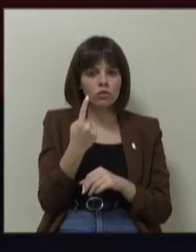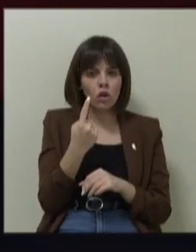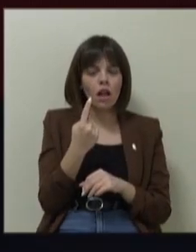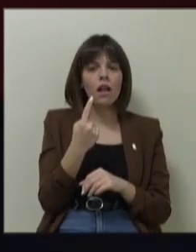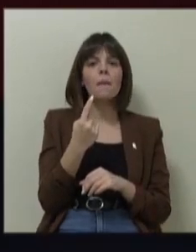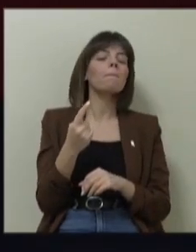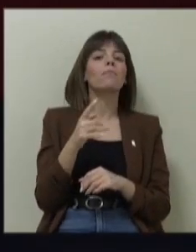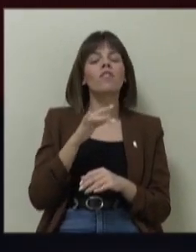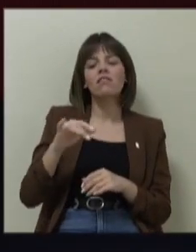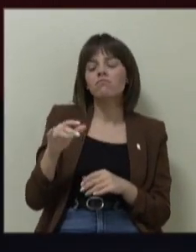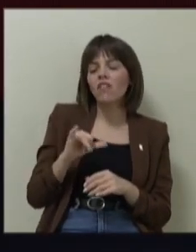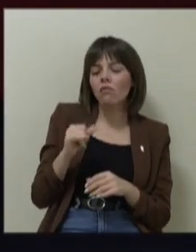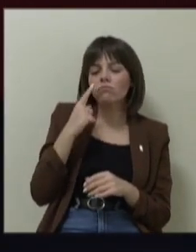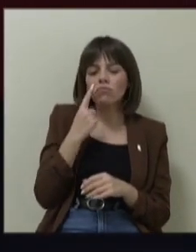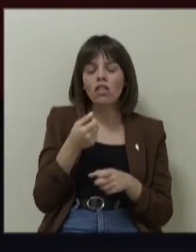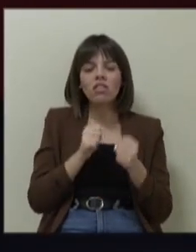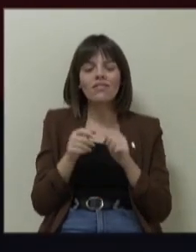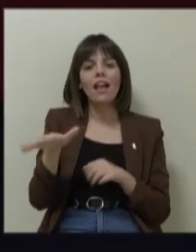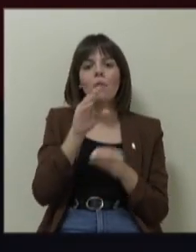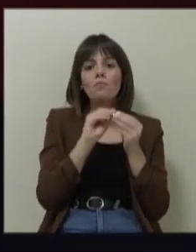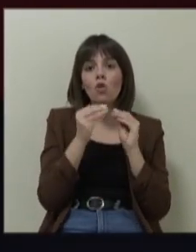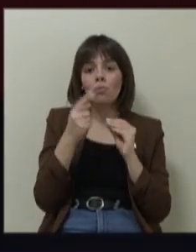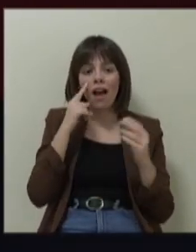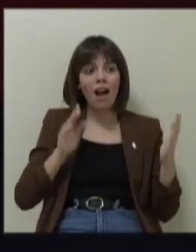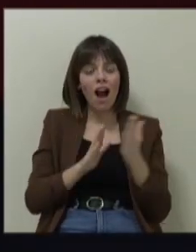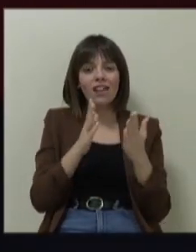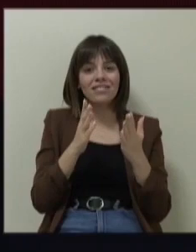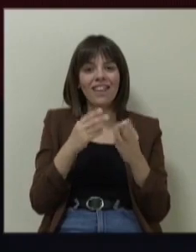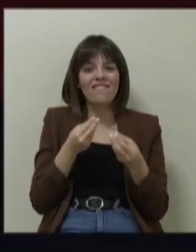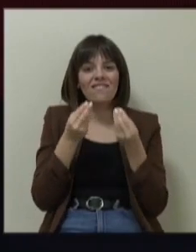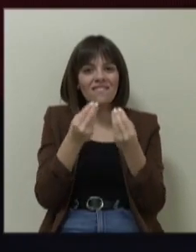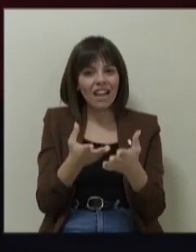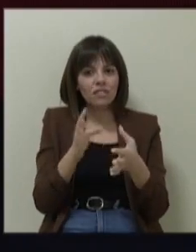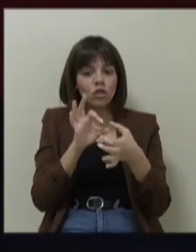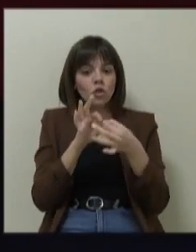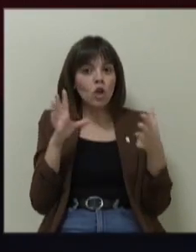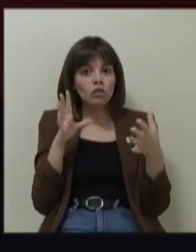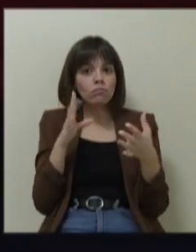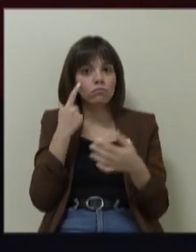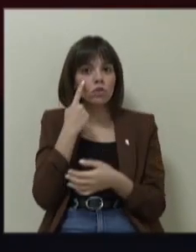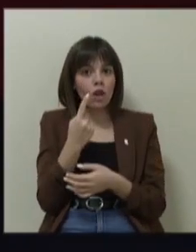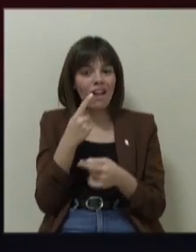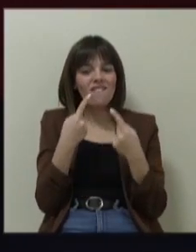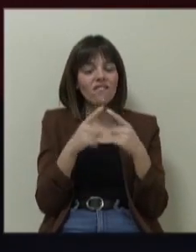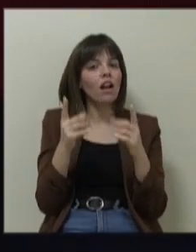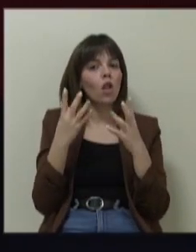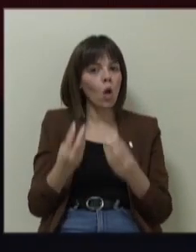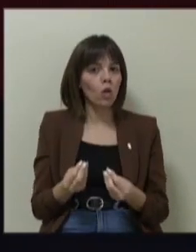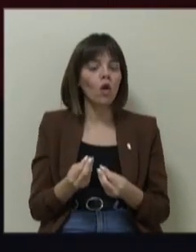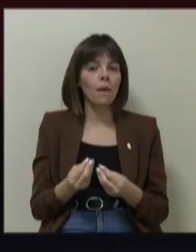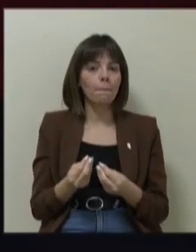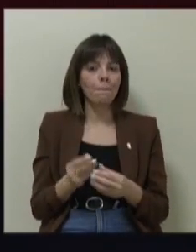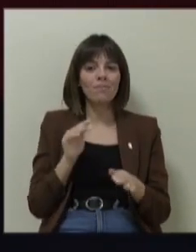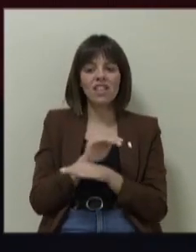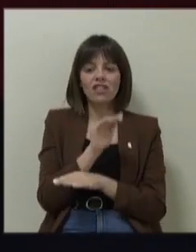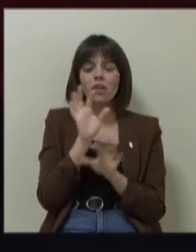eylemleriniz, yaklaşımlarınız, sorunlar karşısında verdiğiniz tepkiler ve çözüm önerileriniz farklı oluyor.